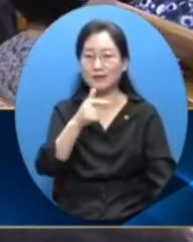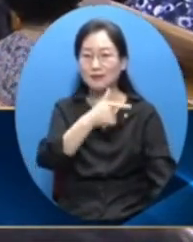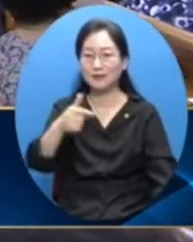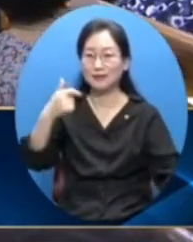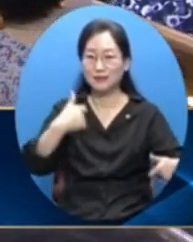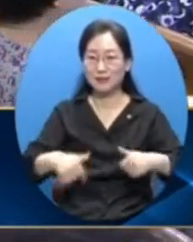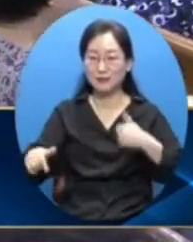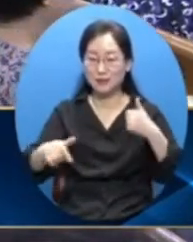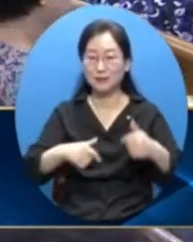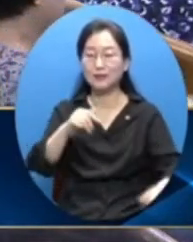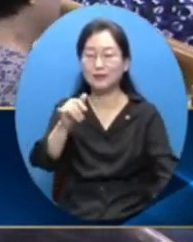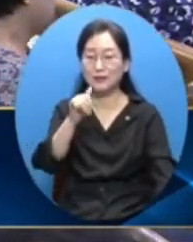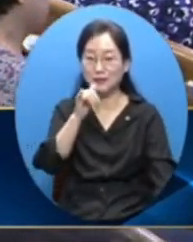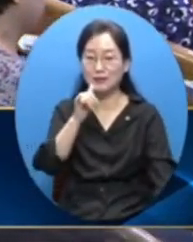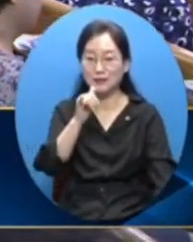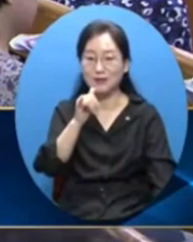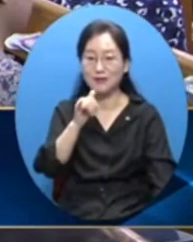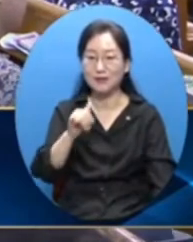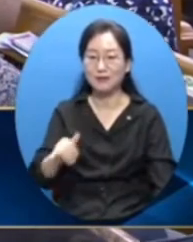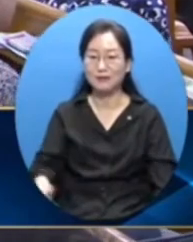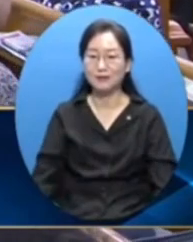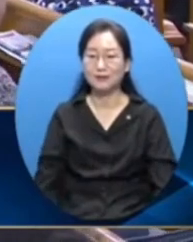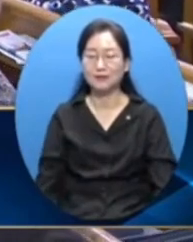큰 기쁨이 있더라.